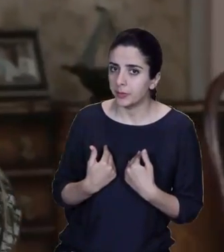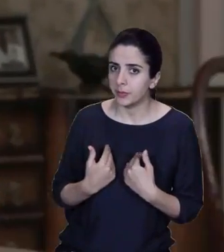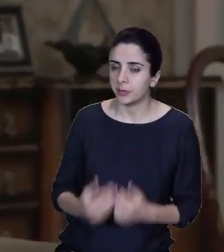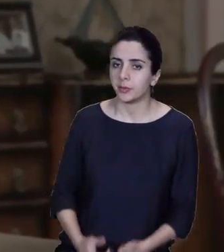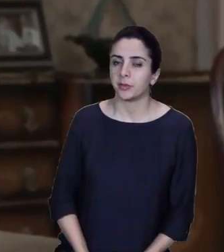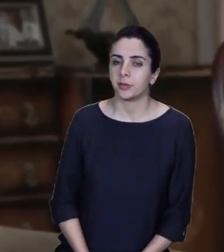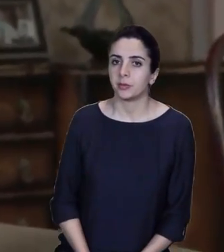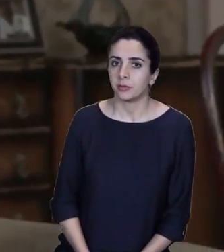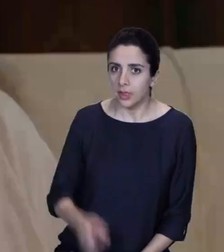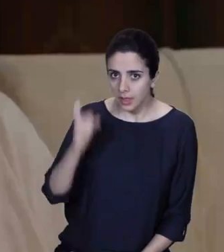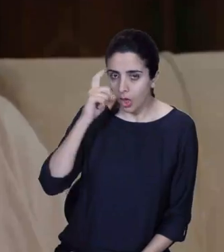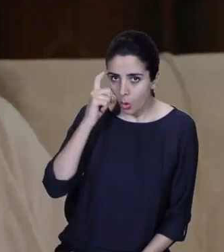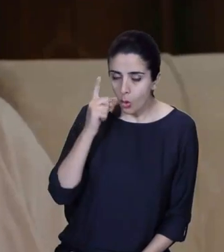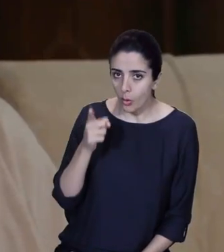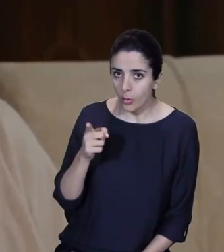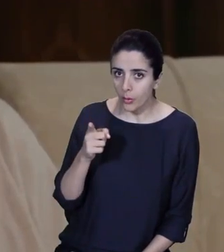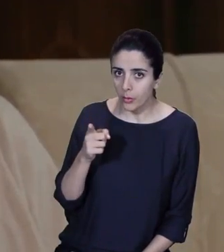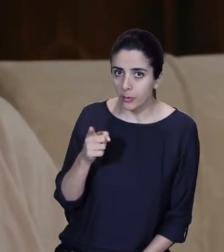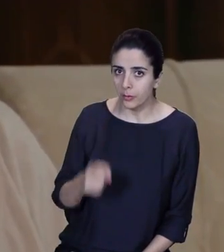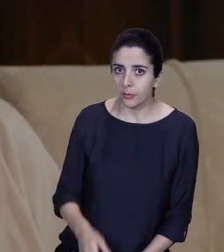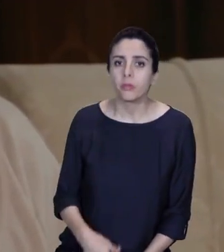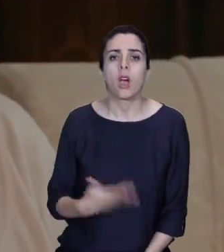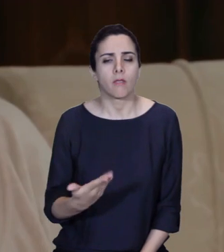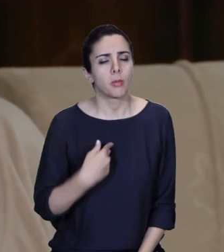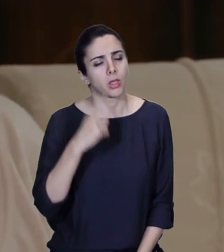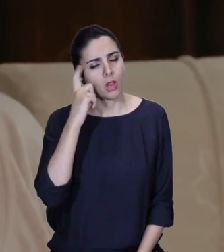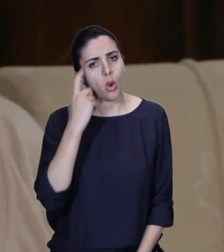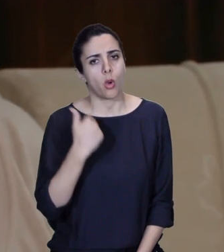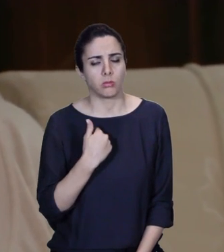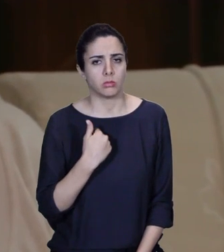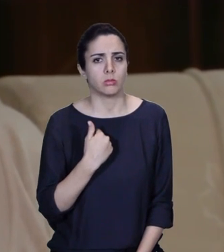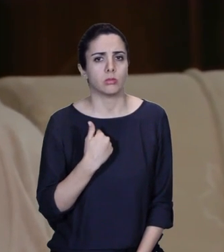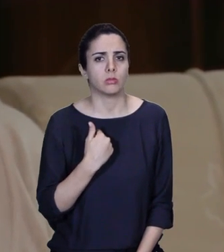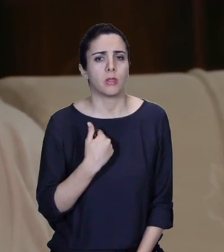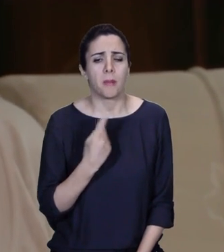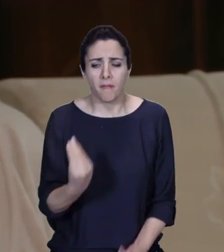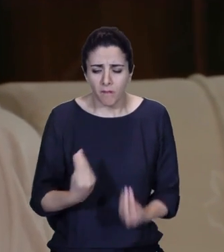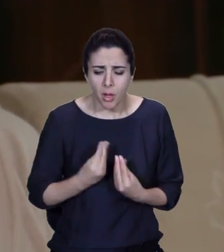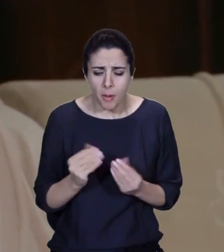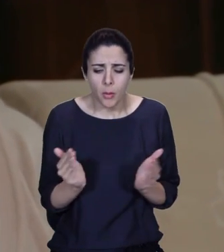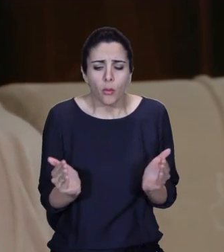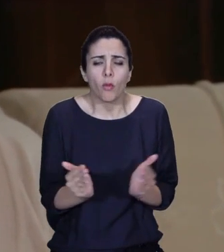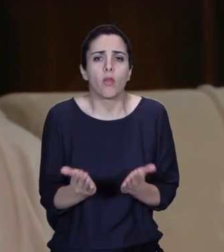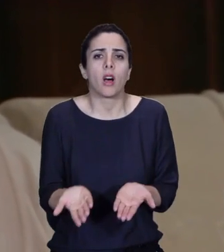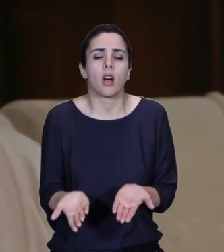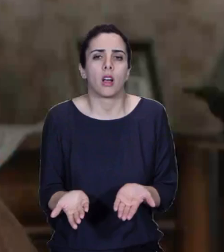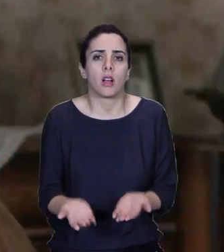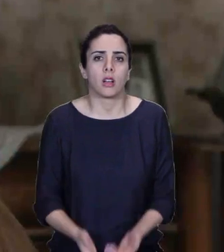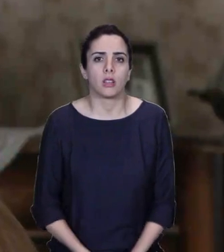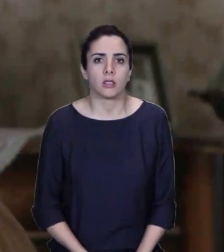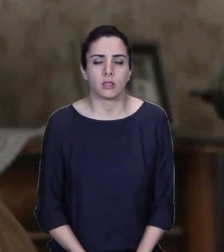Oturdu. Tanıyorsunuz değil mi? Tanıyorum tabii. Tanımam mı? Elime geldiğinde küçücük bir bebekti Zehra.